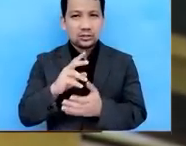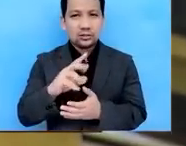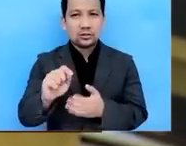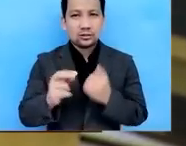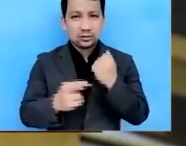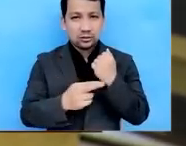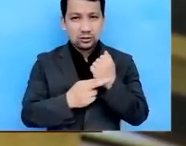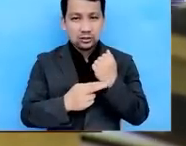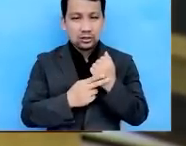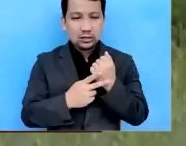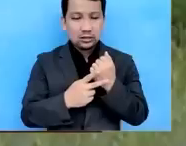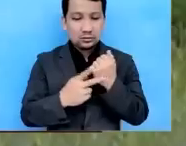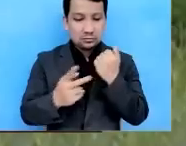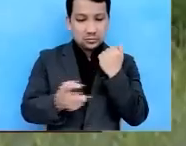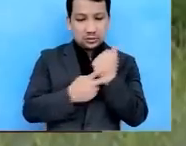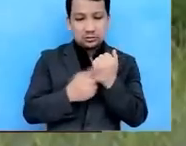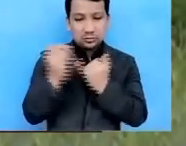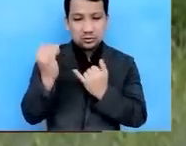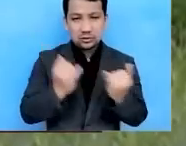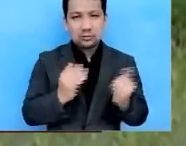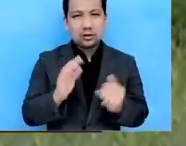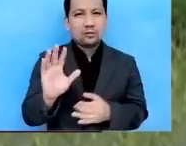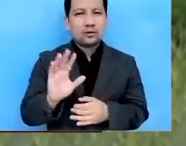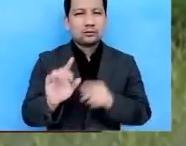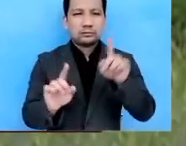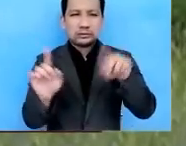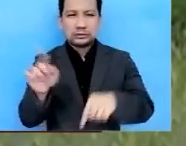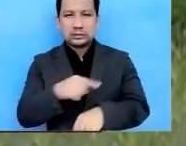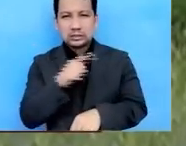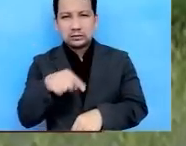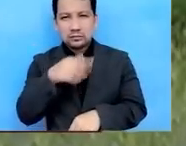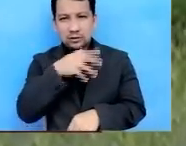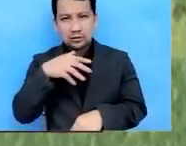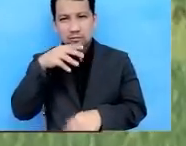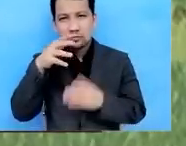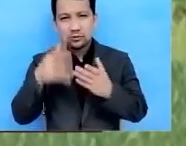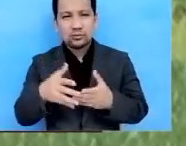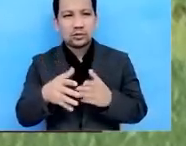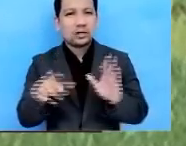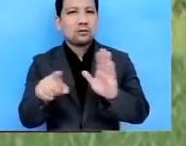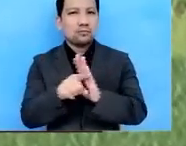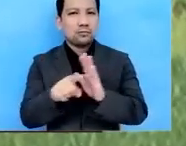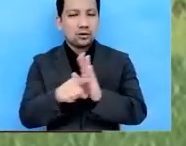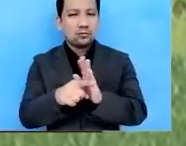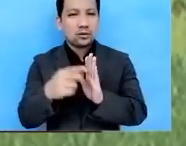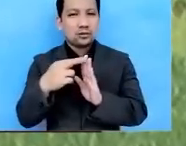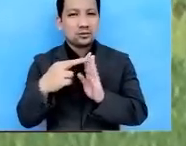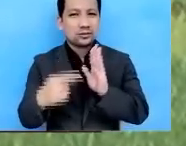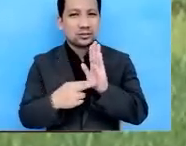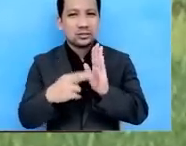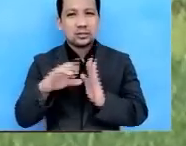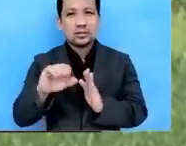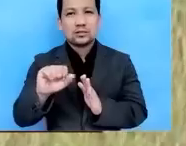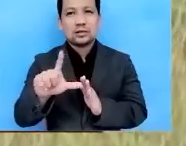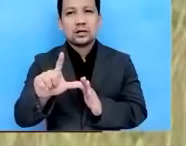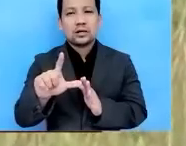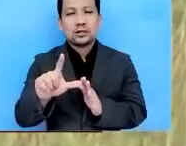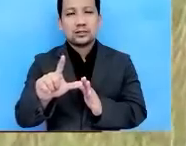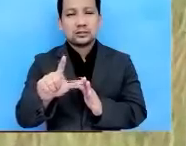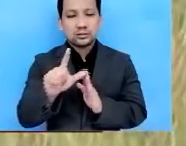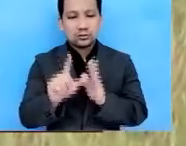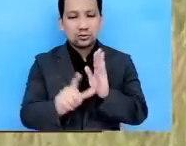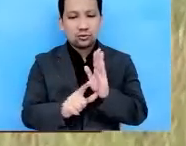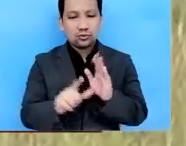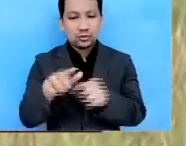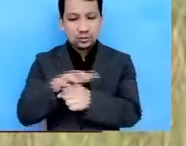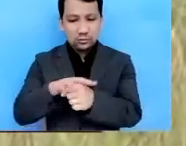stock ng NFA rice. Pero binatikos ito ng farmers group dahil labag ito sa rice tariffication law na nagsasabi sa lokal na